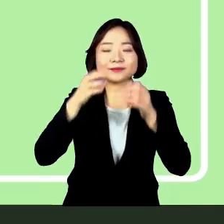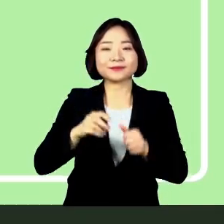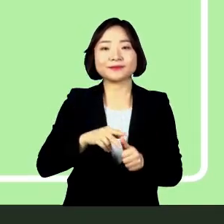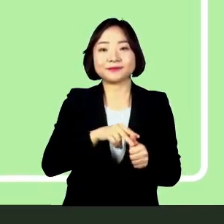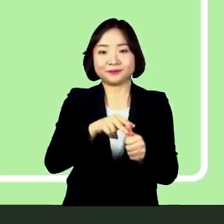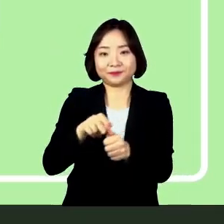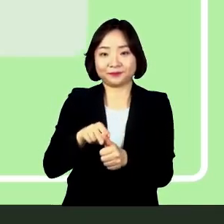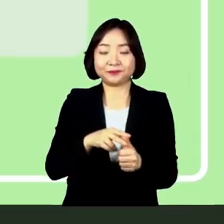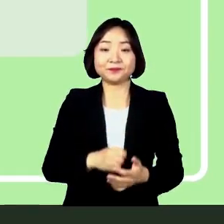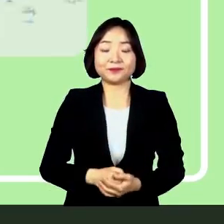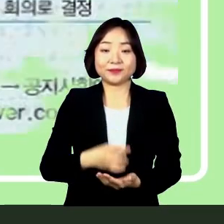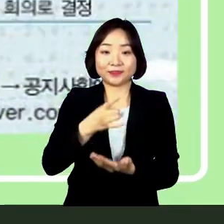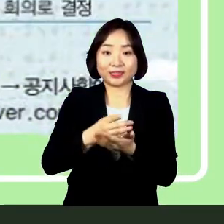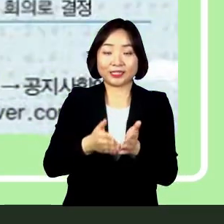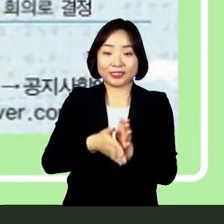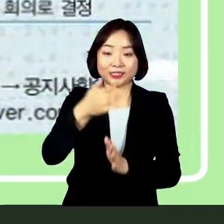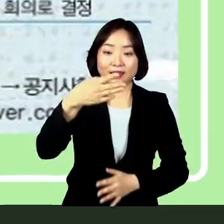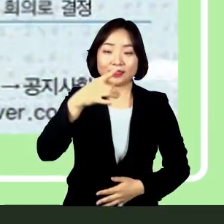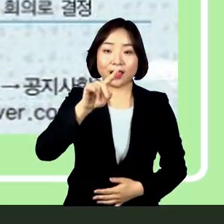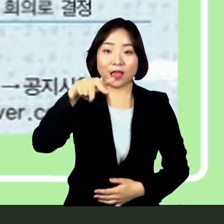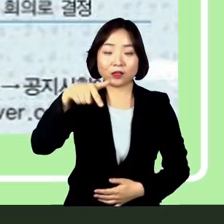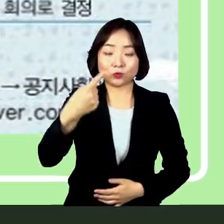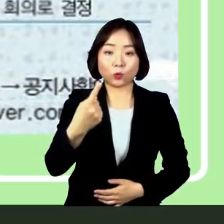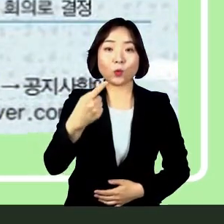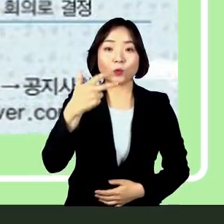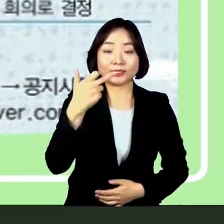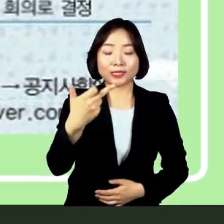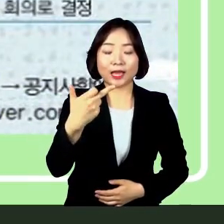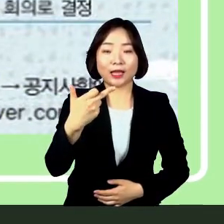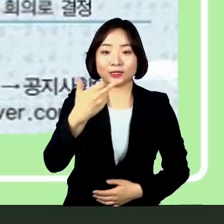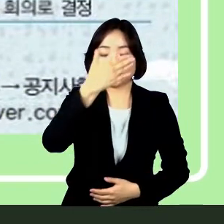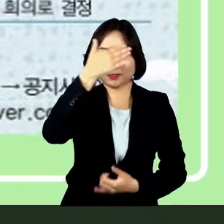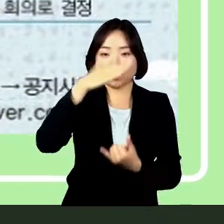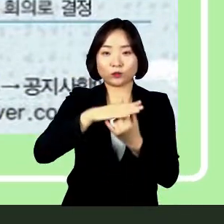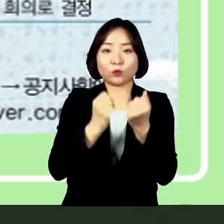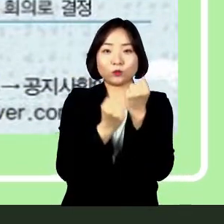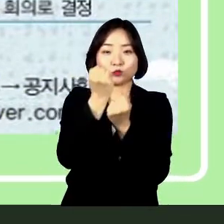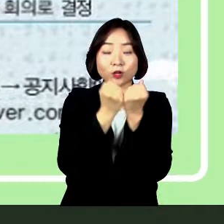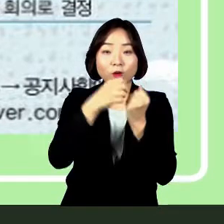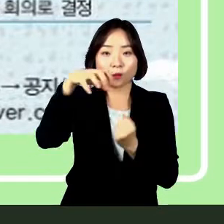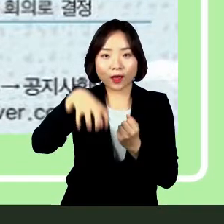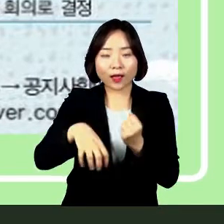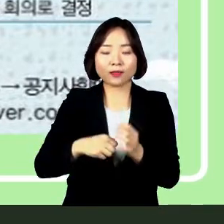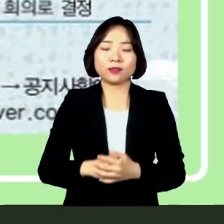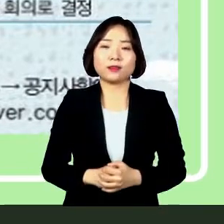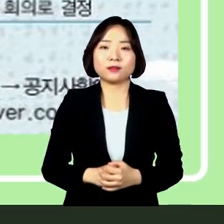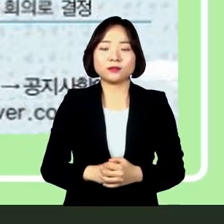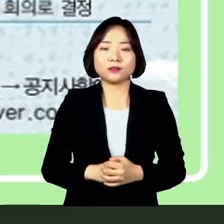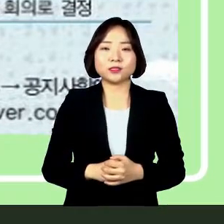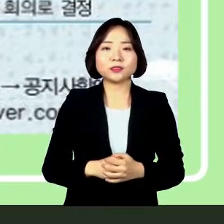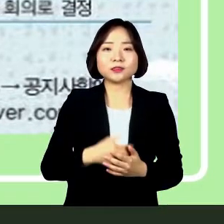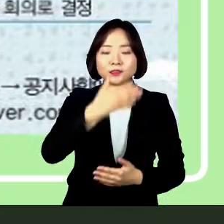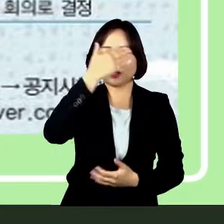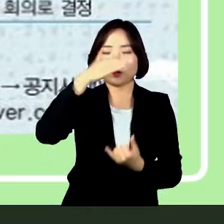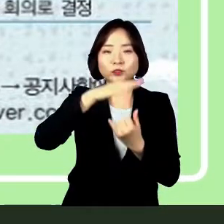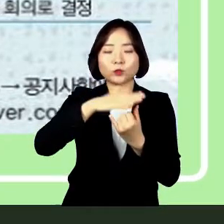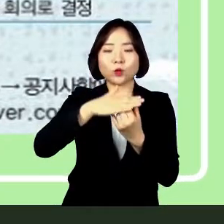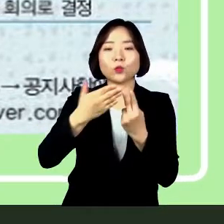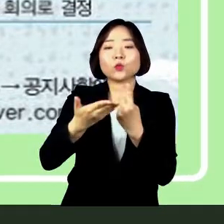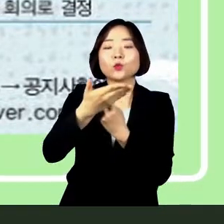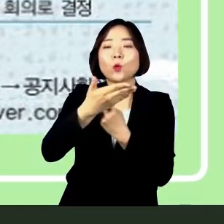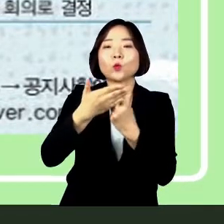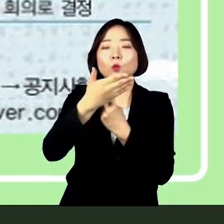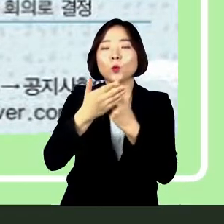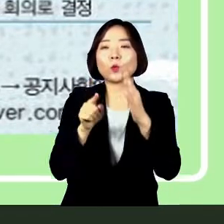생생정보입니다. 춘안시 태조산 청소년수련관이 호국의 달 6월을 맞아 춘안시 청소년 독도탐방대 참가대원을